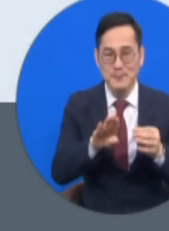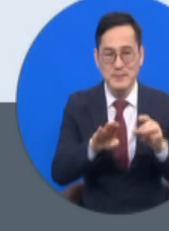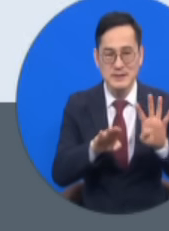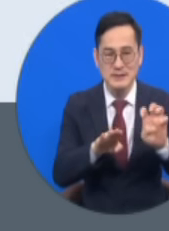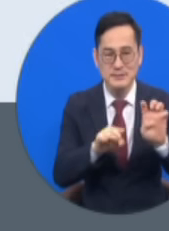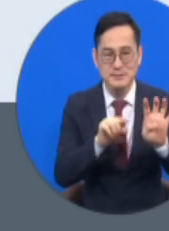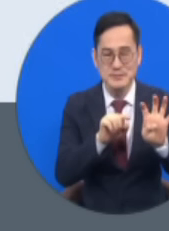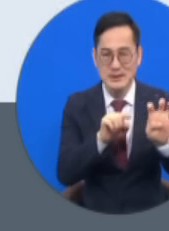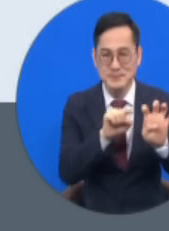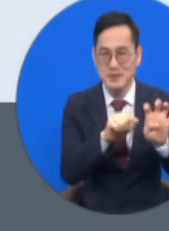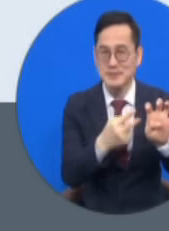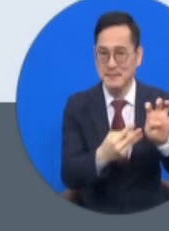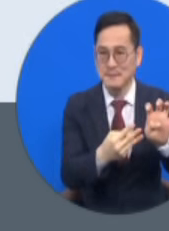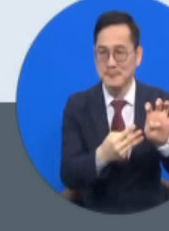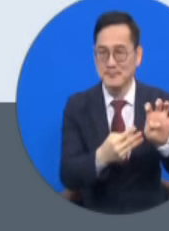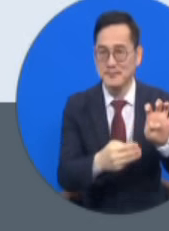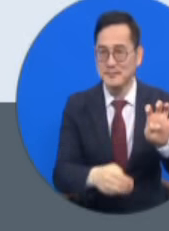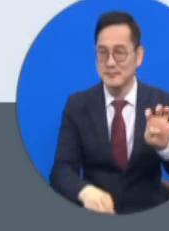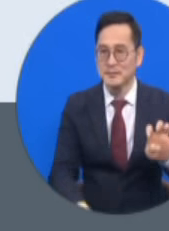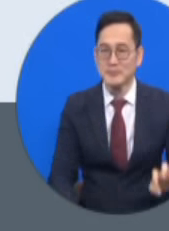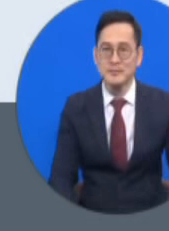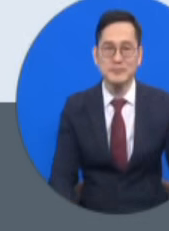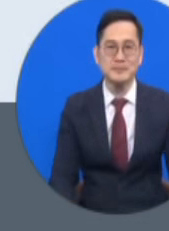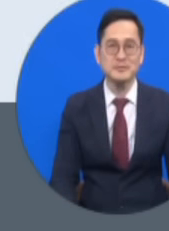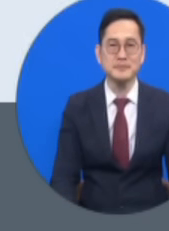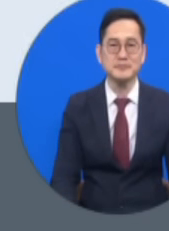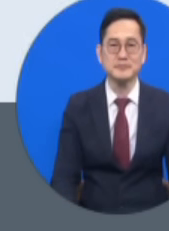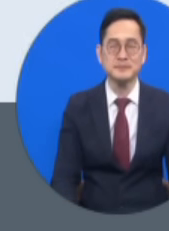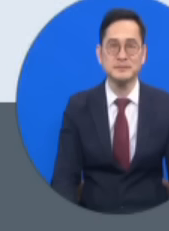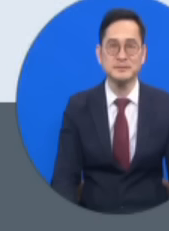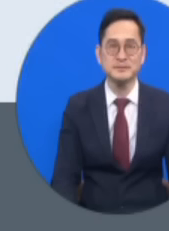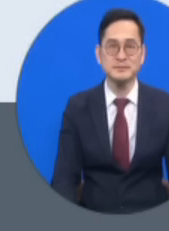김재섭 40.3 대 안기령 49.